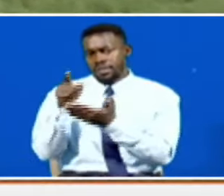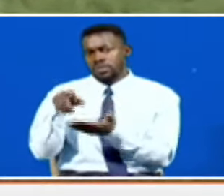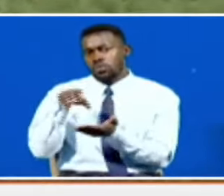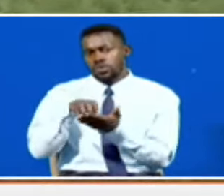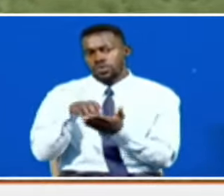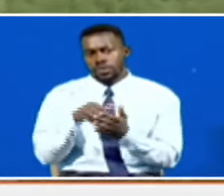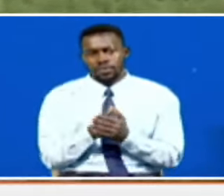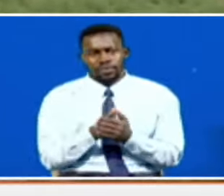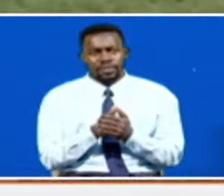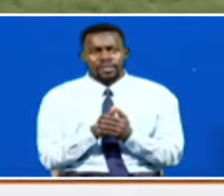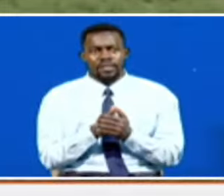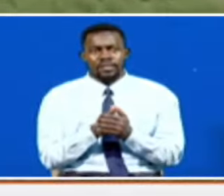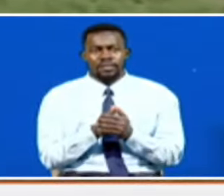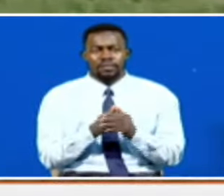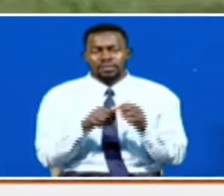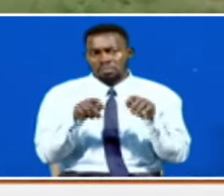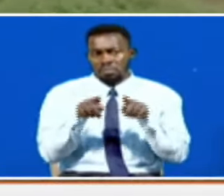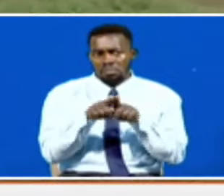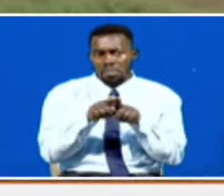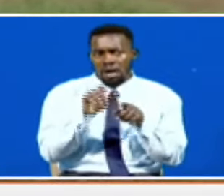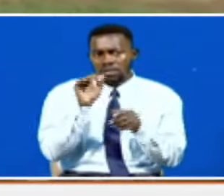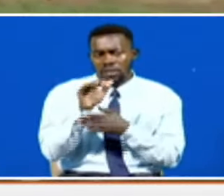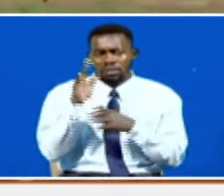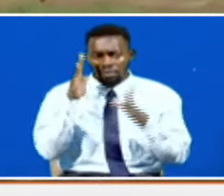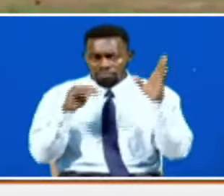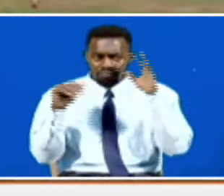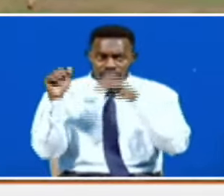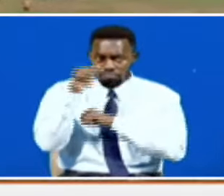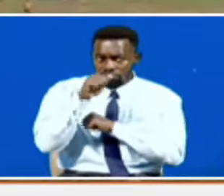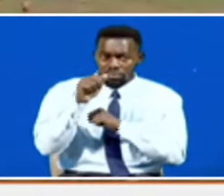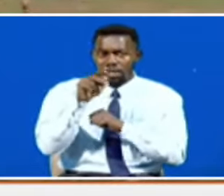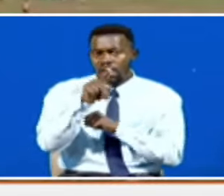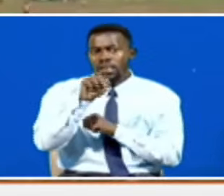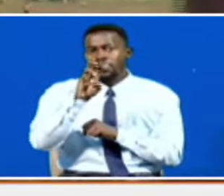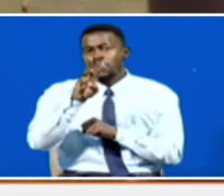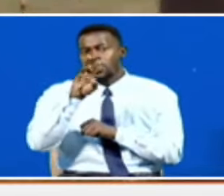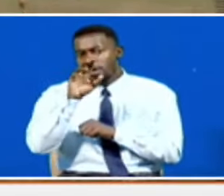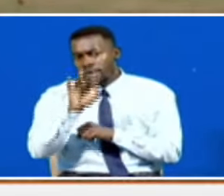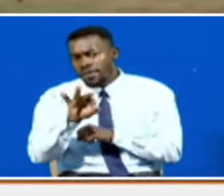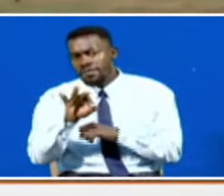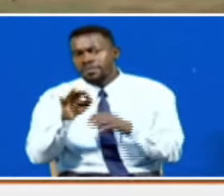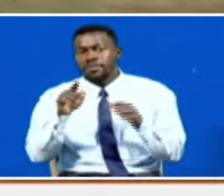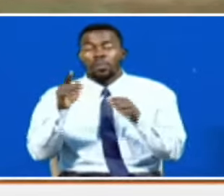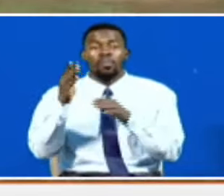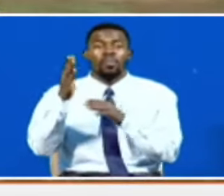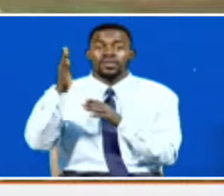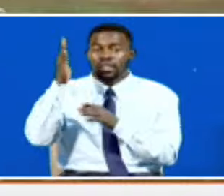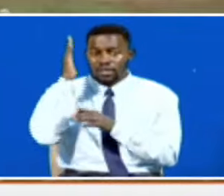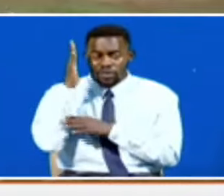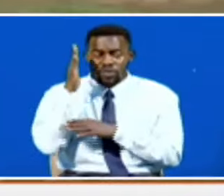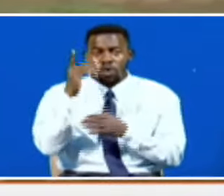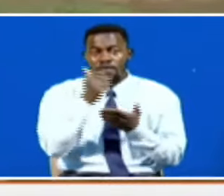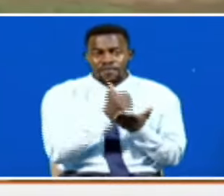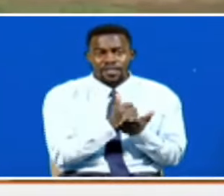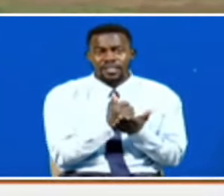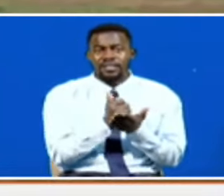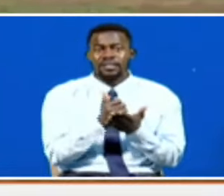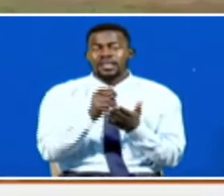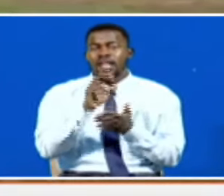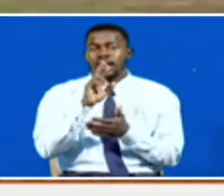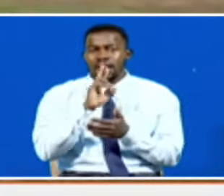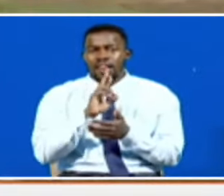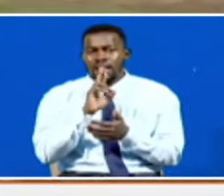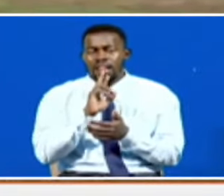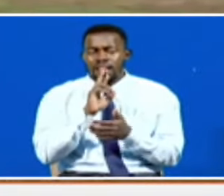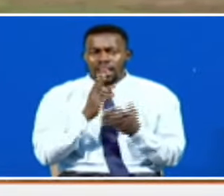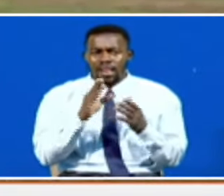Tunaomba NYS, tunaomba jeshi, tunaomba KWS, tunaomba Red Cross,